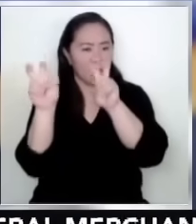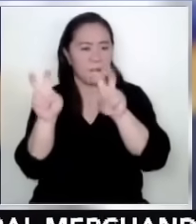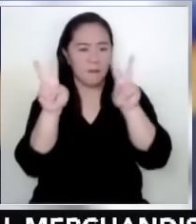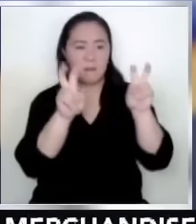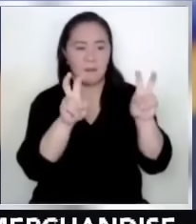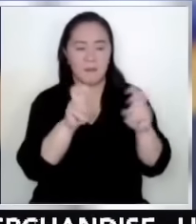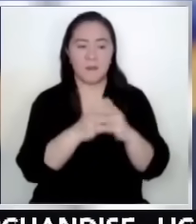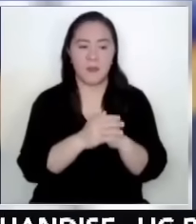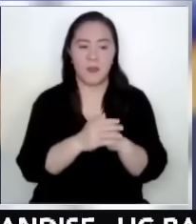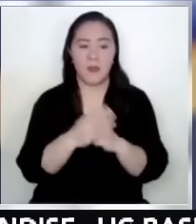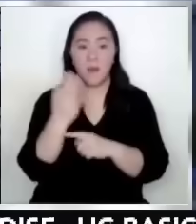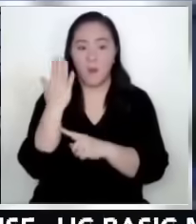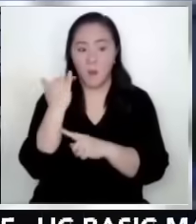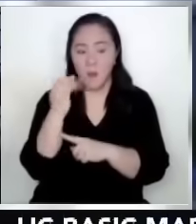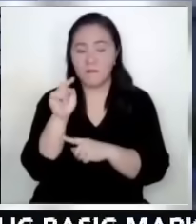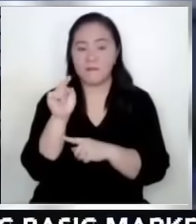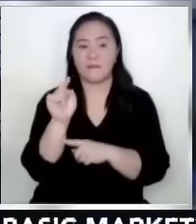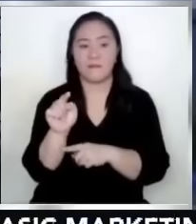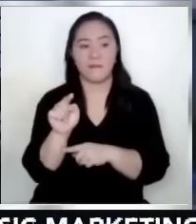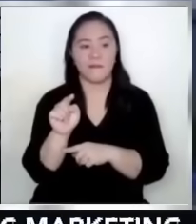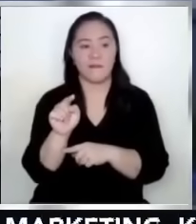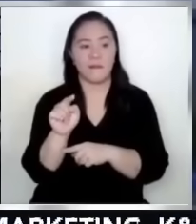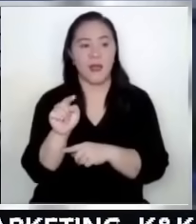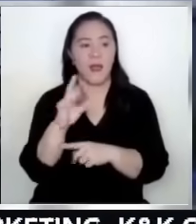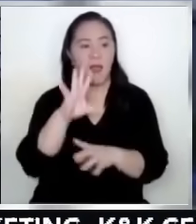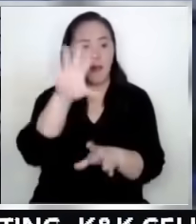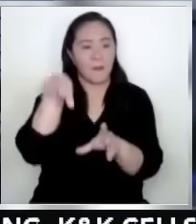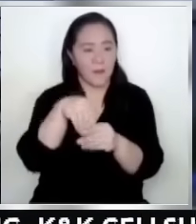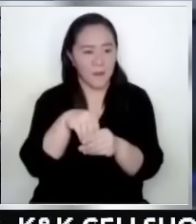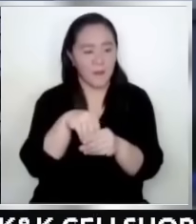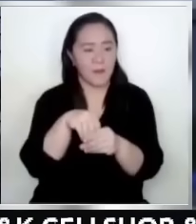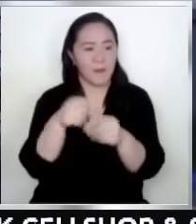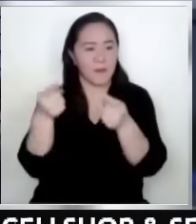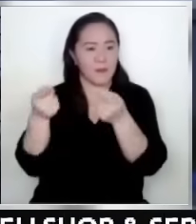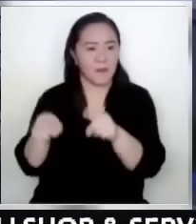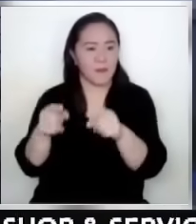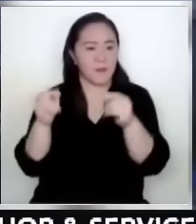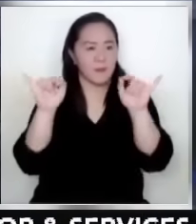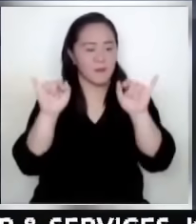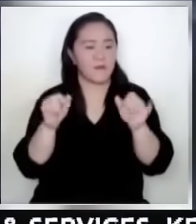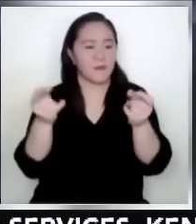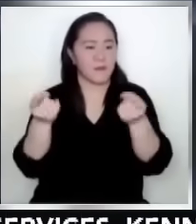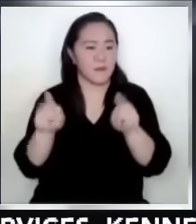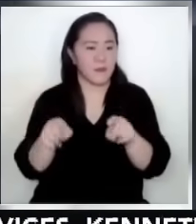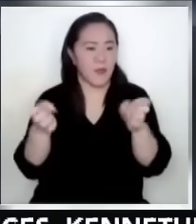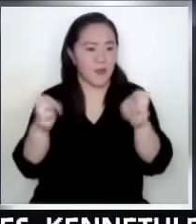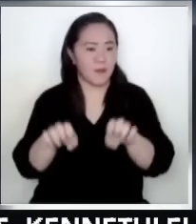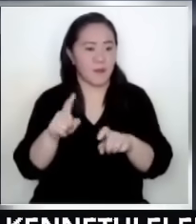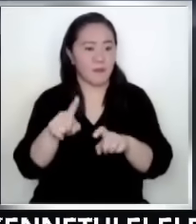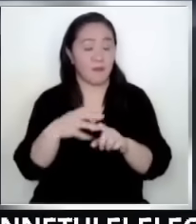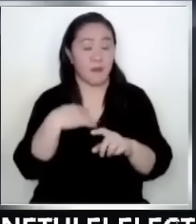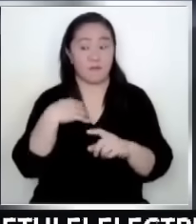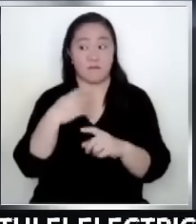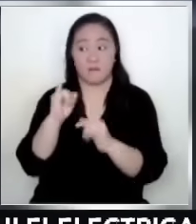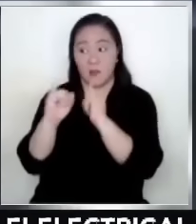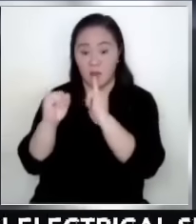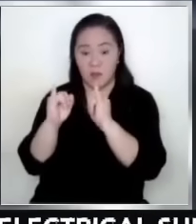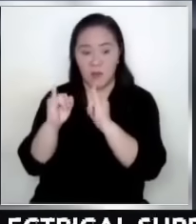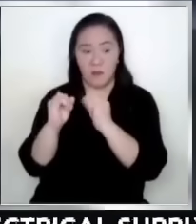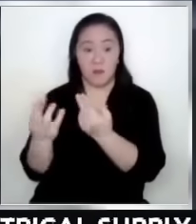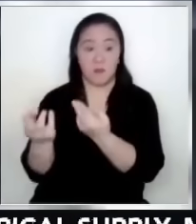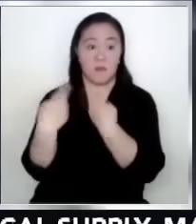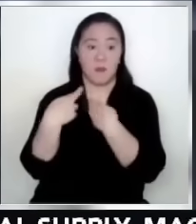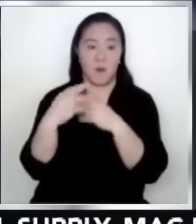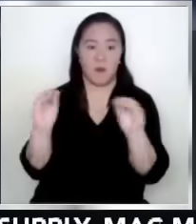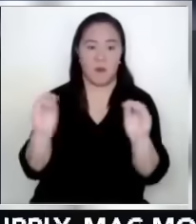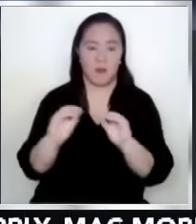ito dahil police ang involved. Sinusubukan namin silang kunin ng pakayag pero hindi sila tumutugon sa aming text at tawag. Si Police